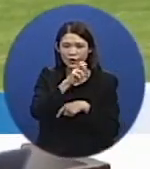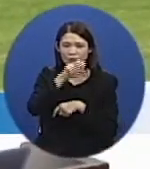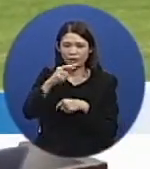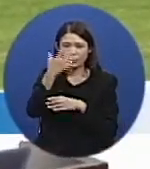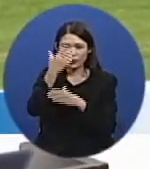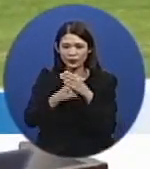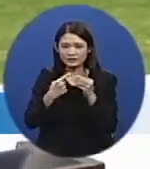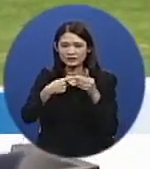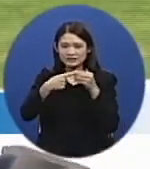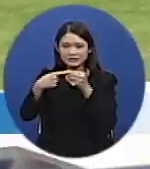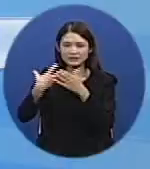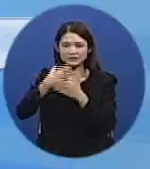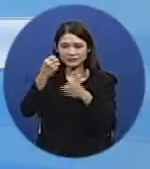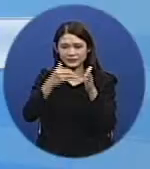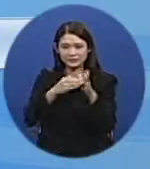1등을 거뒀습니다.